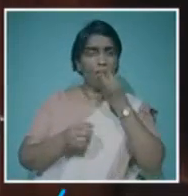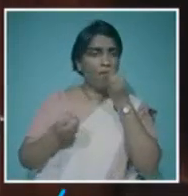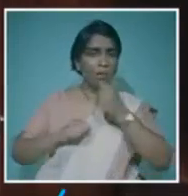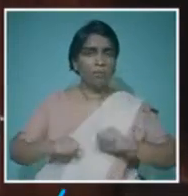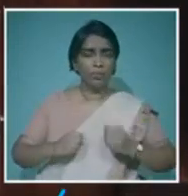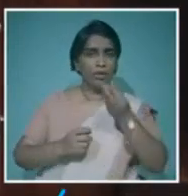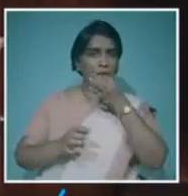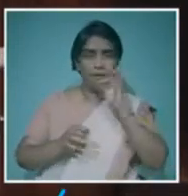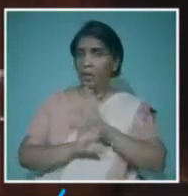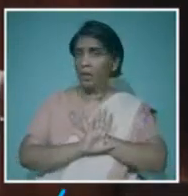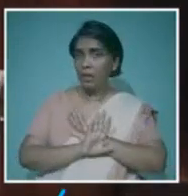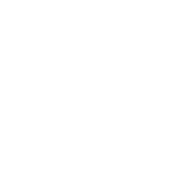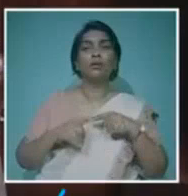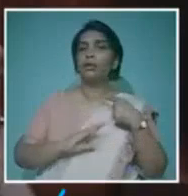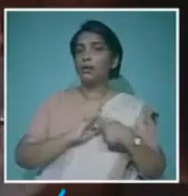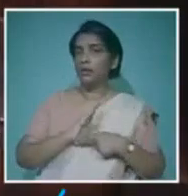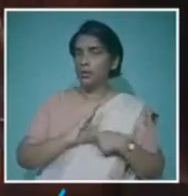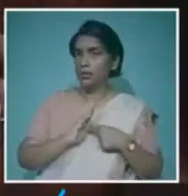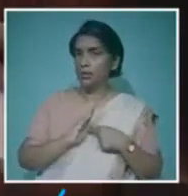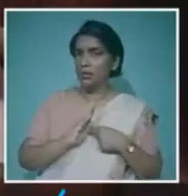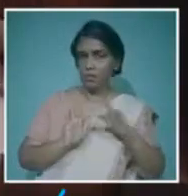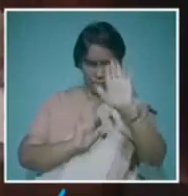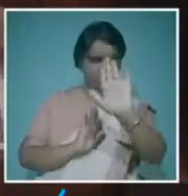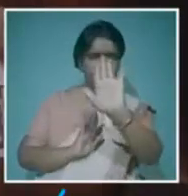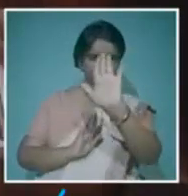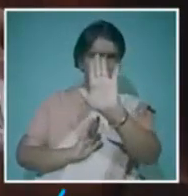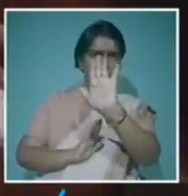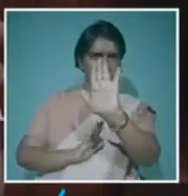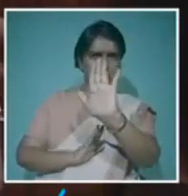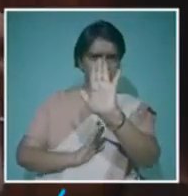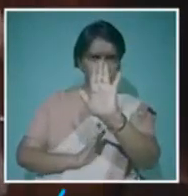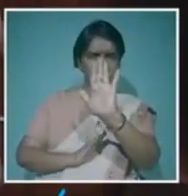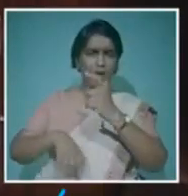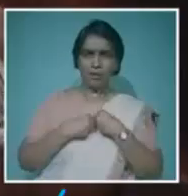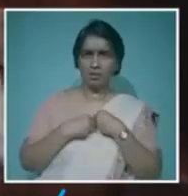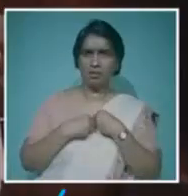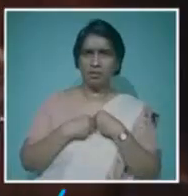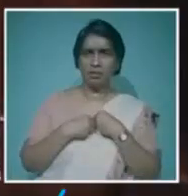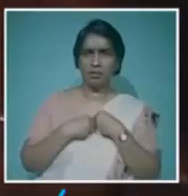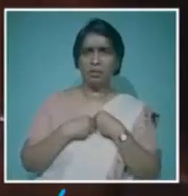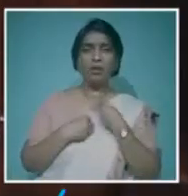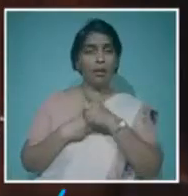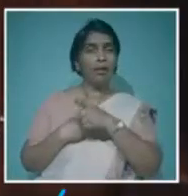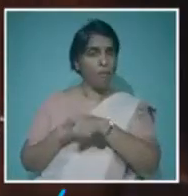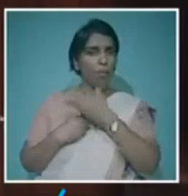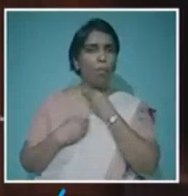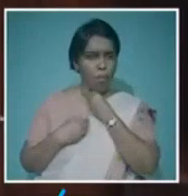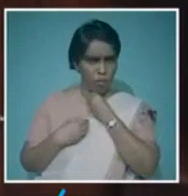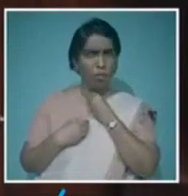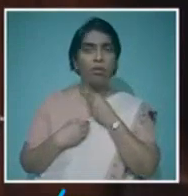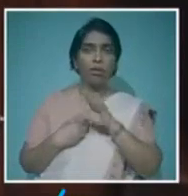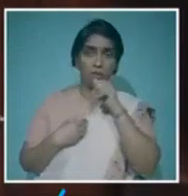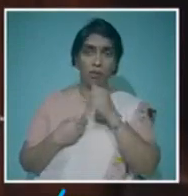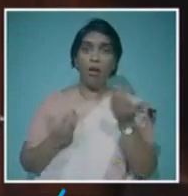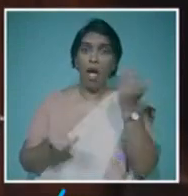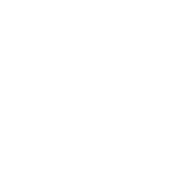එහෙම විෂකාරකයක් නැත සහ නෑ ඉන්නකෝ මම මට පොඩක් දෙන්නකෝ ඔබතුමා මට පොඩක් දෙන්න. එහෙම තියෙනවා නම් ඒක නිවැරදි කරන්න. මොකද දැන් මේවා